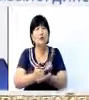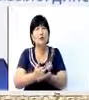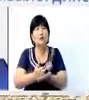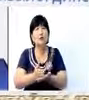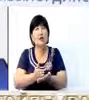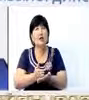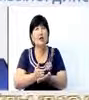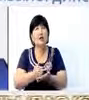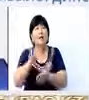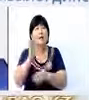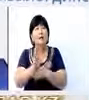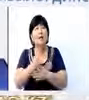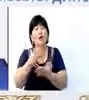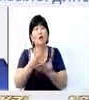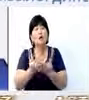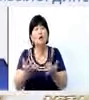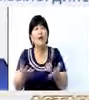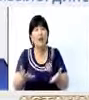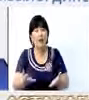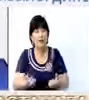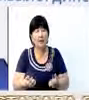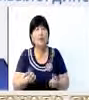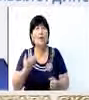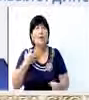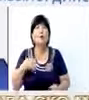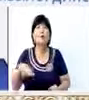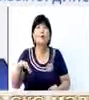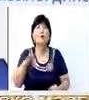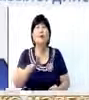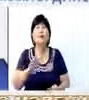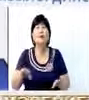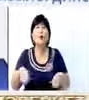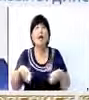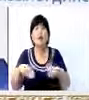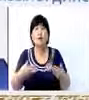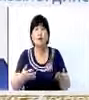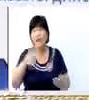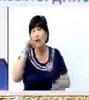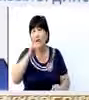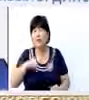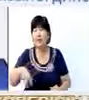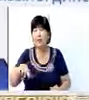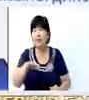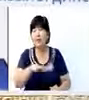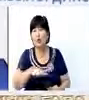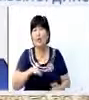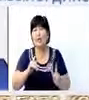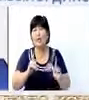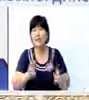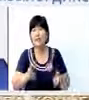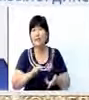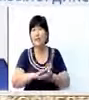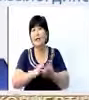жалдан шығарып, өзіне қабылдап, Қызылорда облысына беріп, сонан кейін Қазақстан Республикасының бюджет заңнамаларына